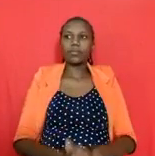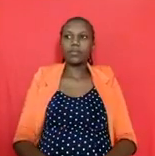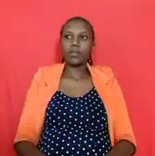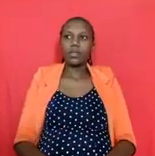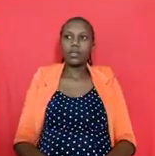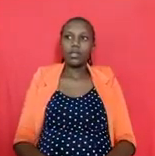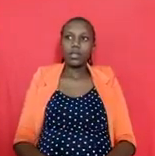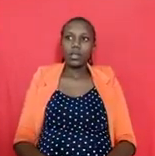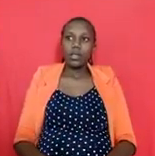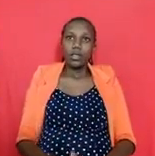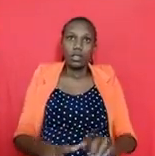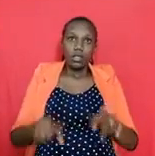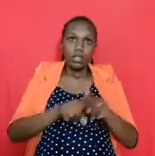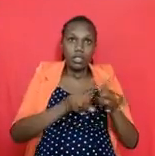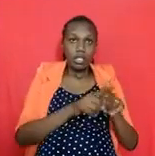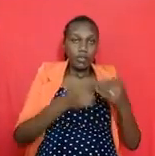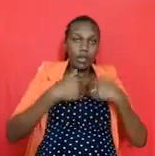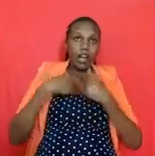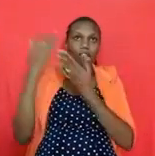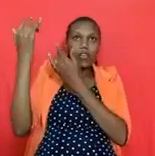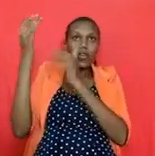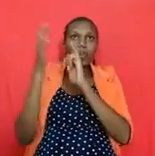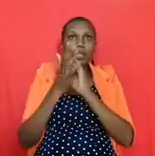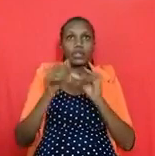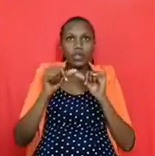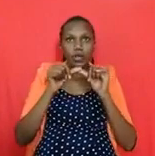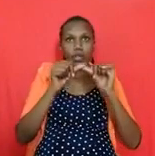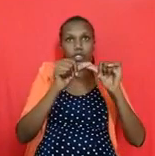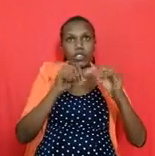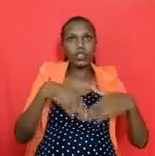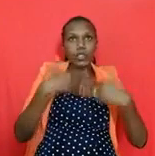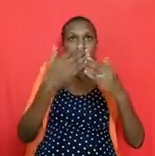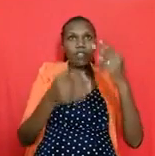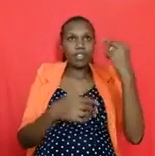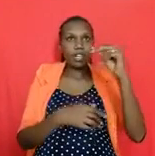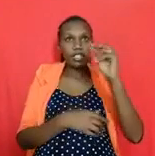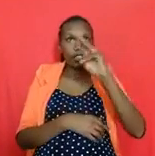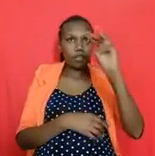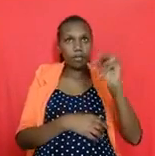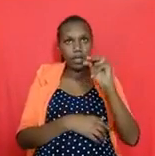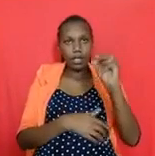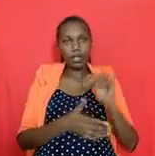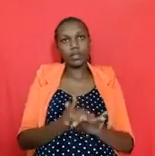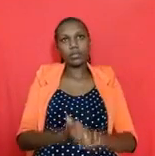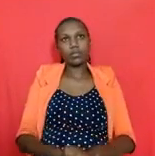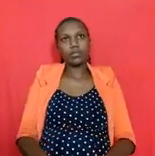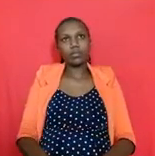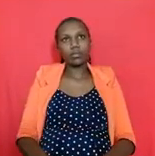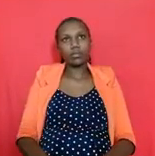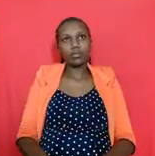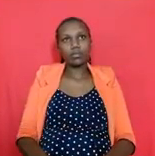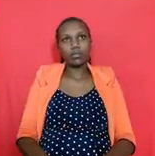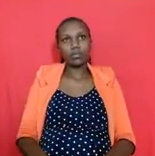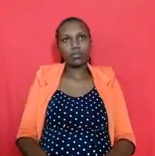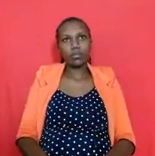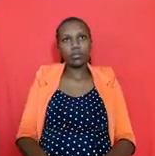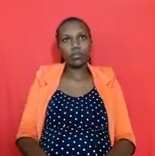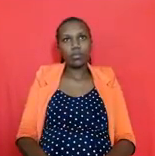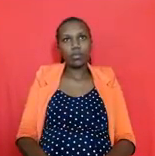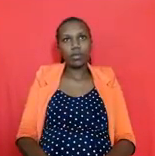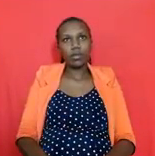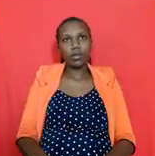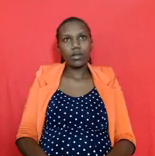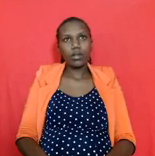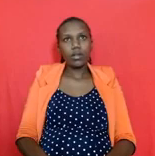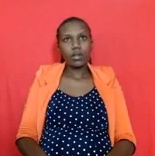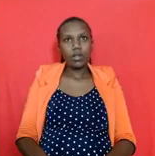riu na no tukiri na mwihoko ni gutuhe milioni 30 nicio twikirite hau Behe shia